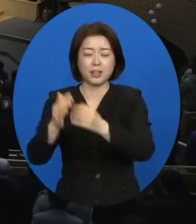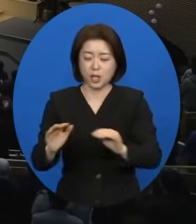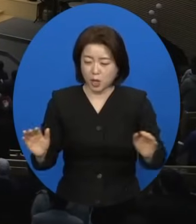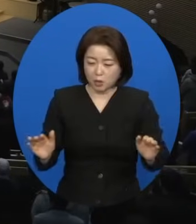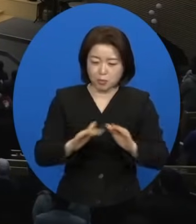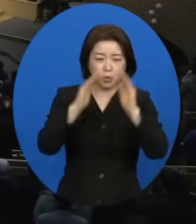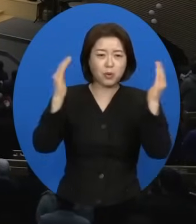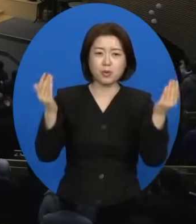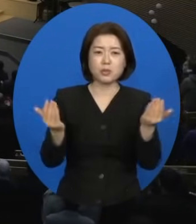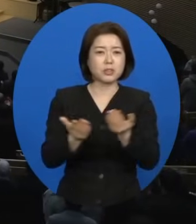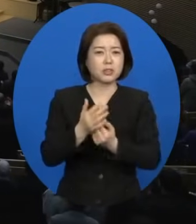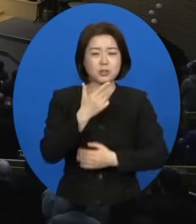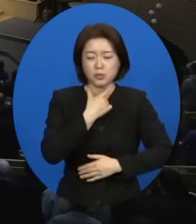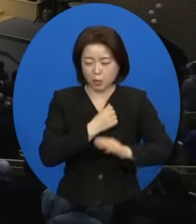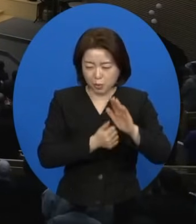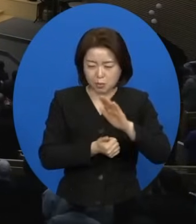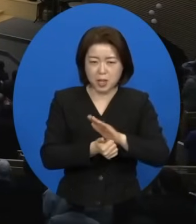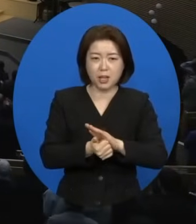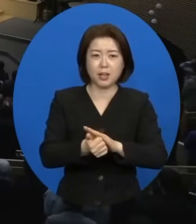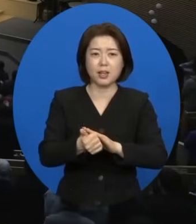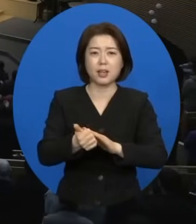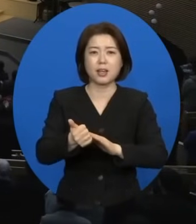들립니다 모든